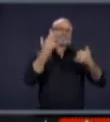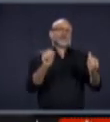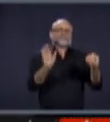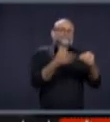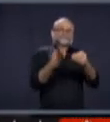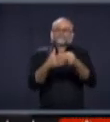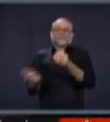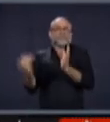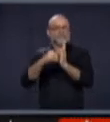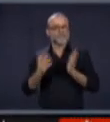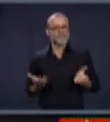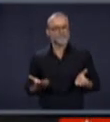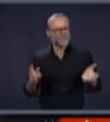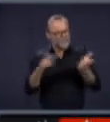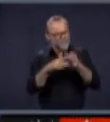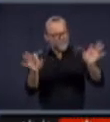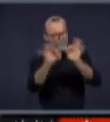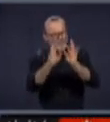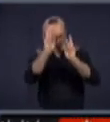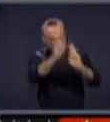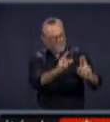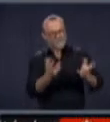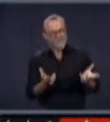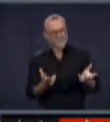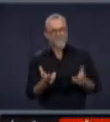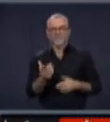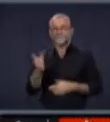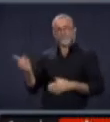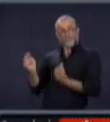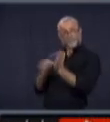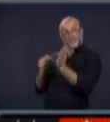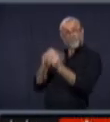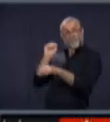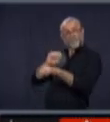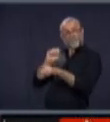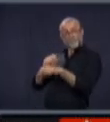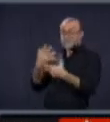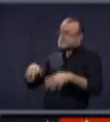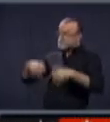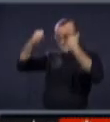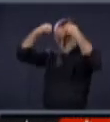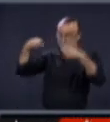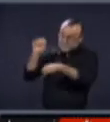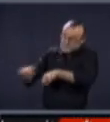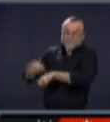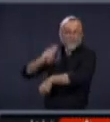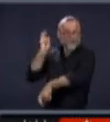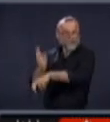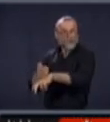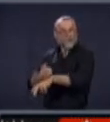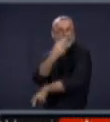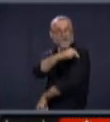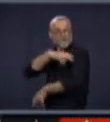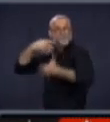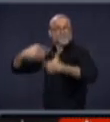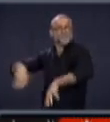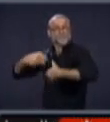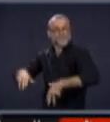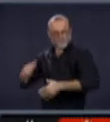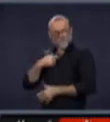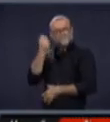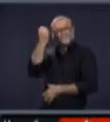sur la question du déconfinement. Et je peux très bien comprendre qu'une infirmière qui travaille dur dans